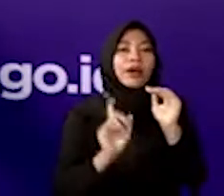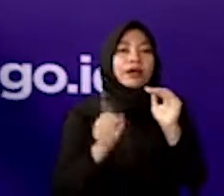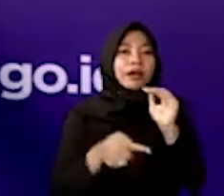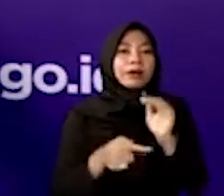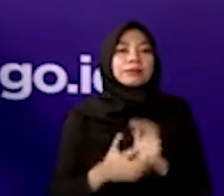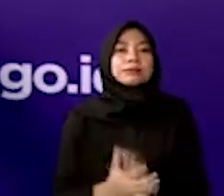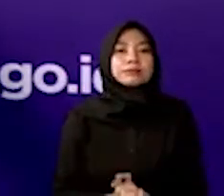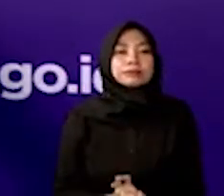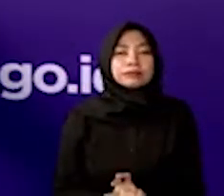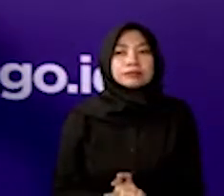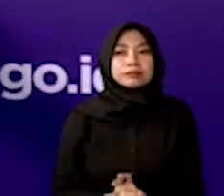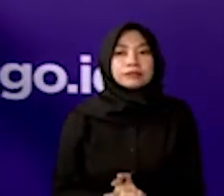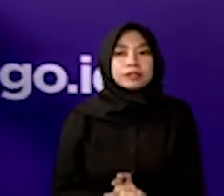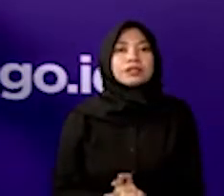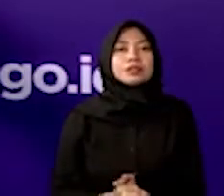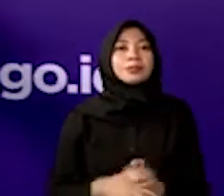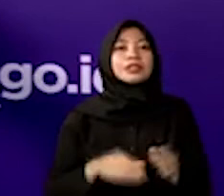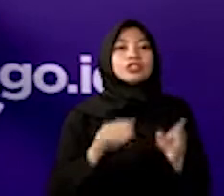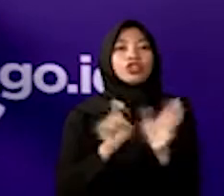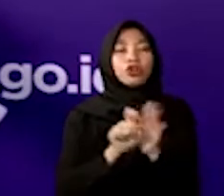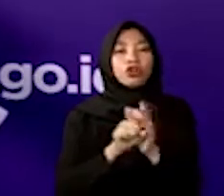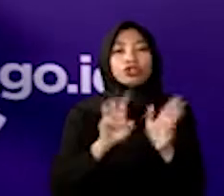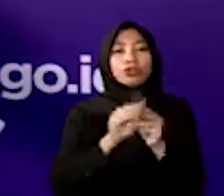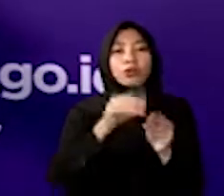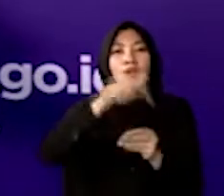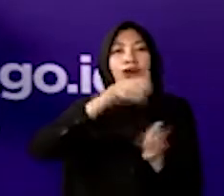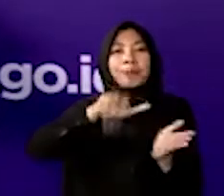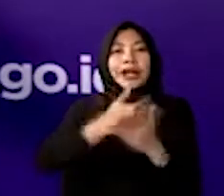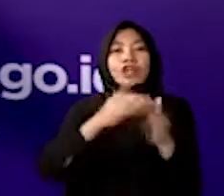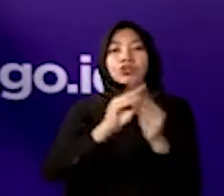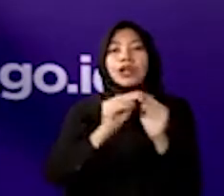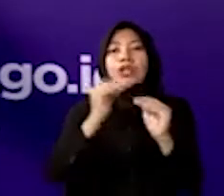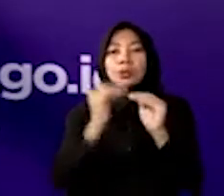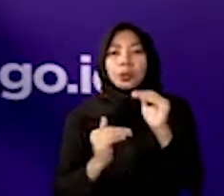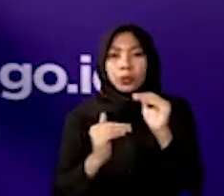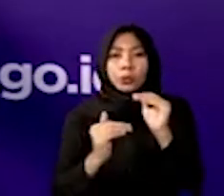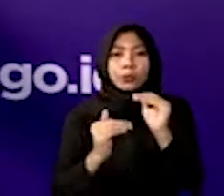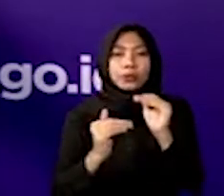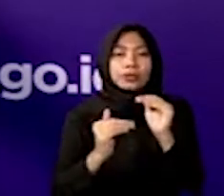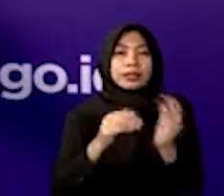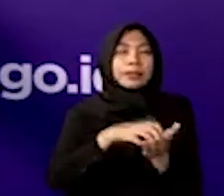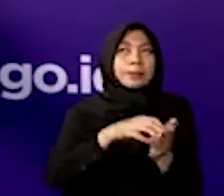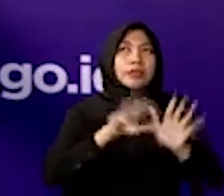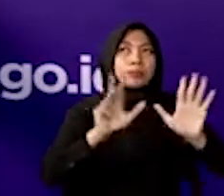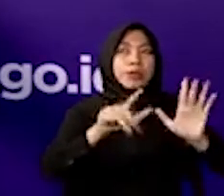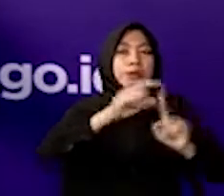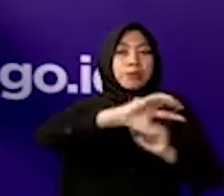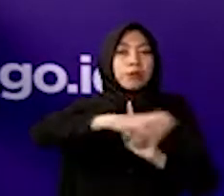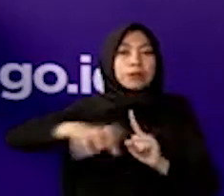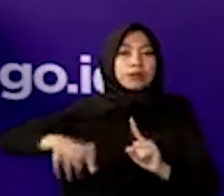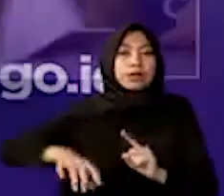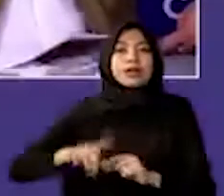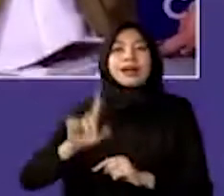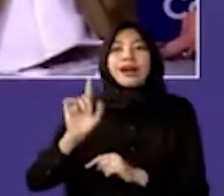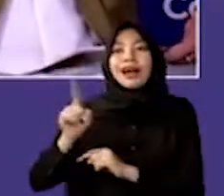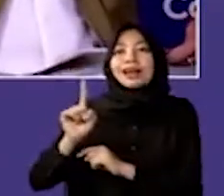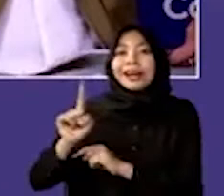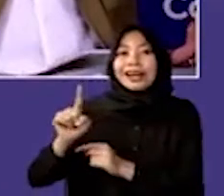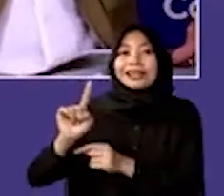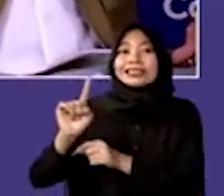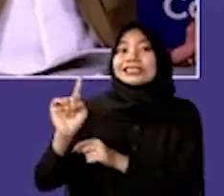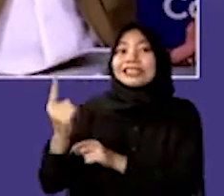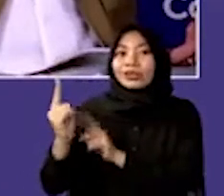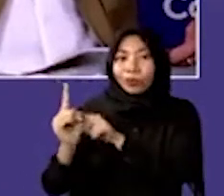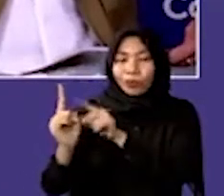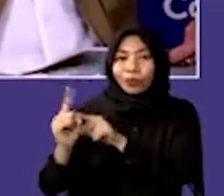Eh angka kematian menurun di 9 provinsi hanya satu saja yang